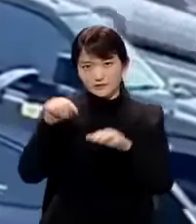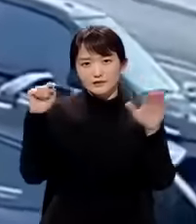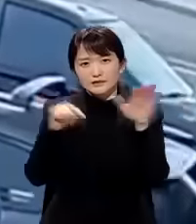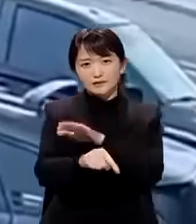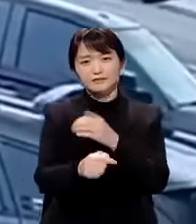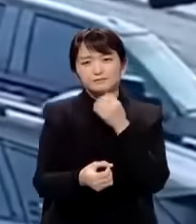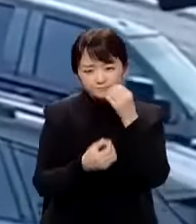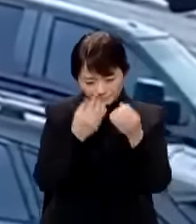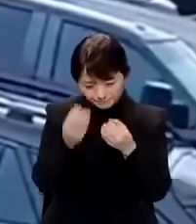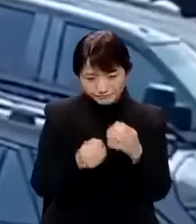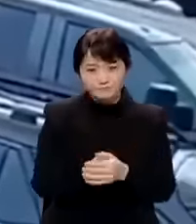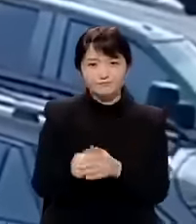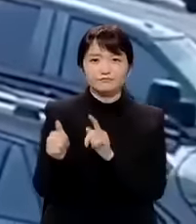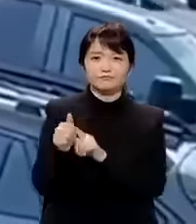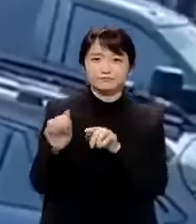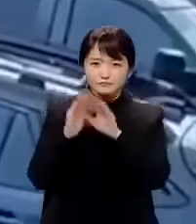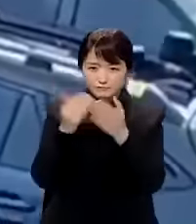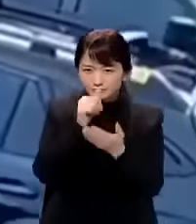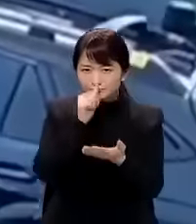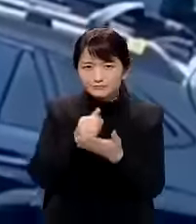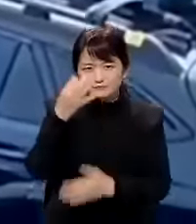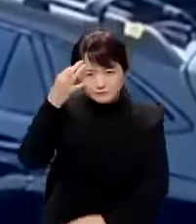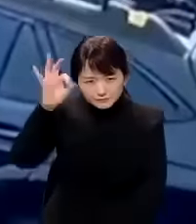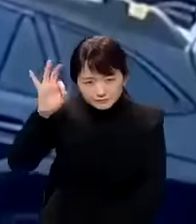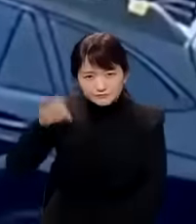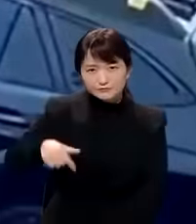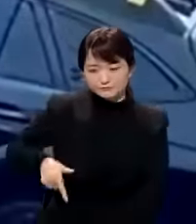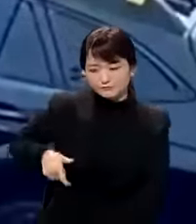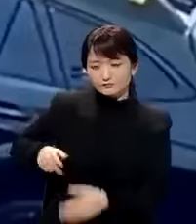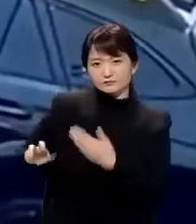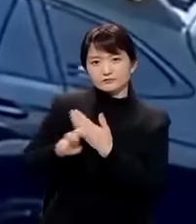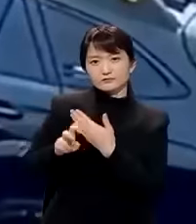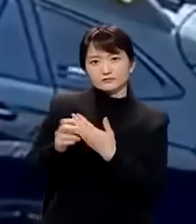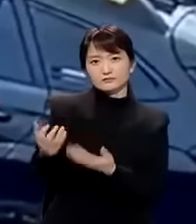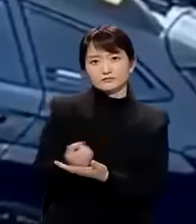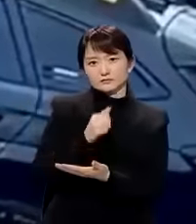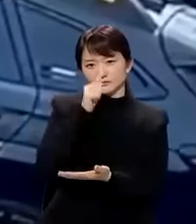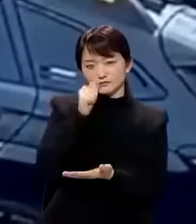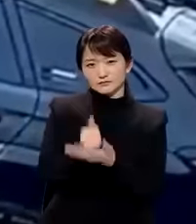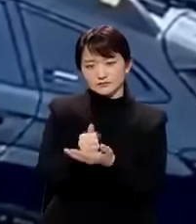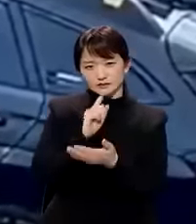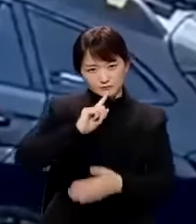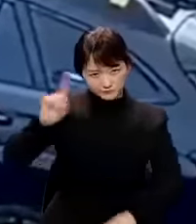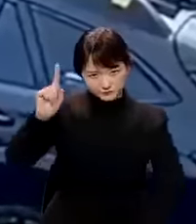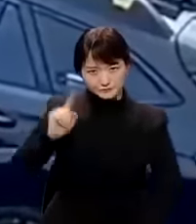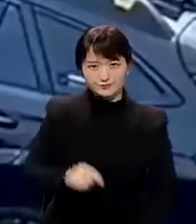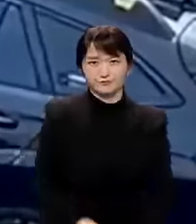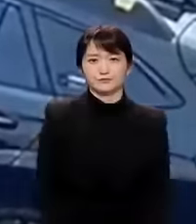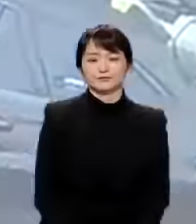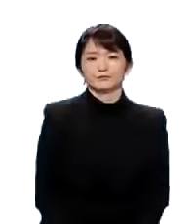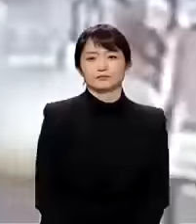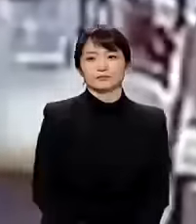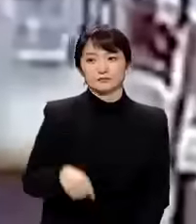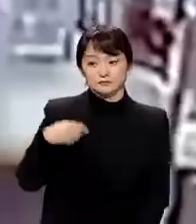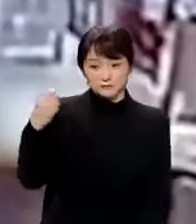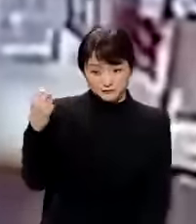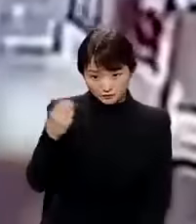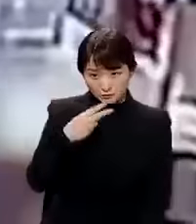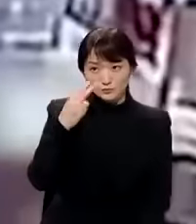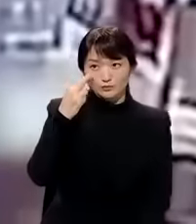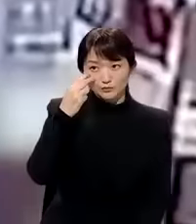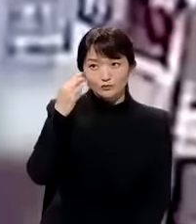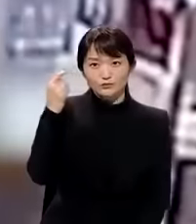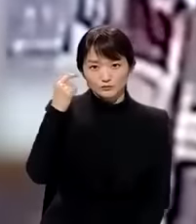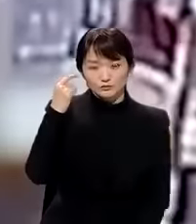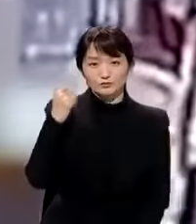했다고 합니다이 남성은 모든 혐의를 인정했고 총기 불법 소지로 기소가 됐습니다 자 계속해서 미국